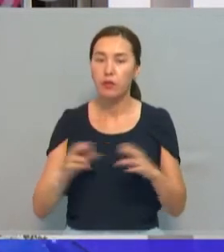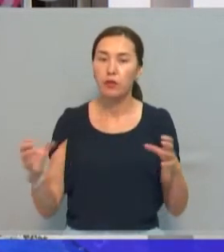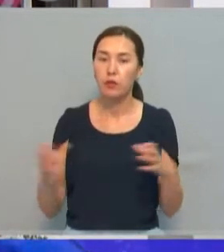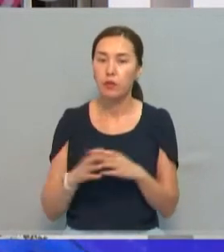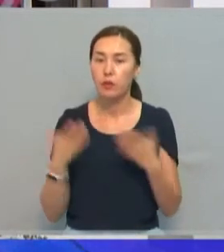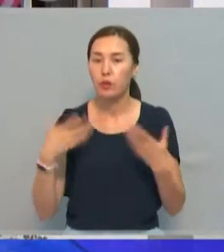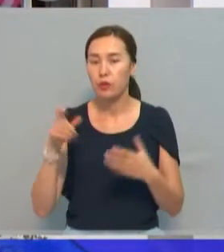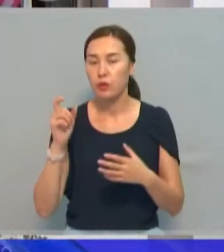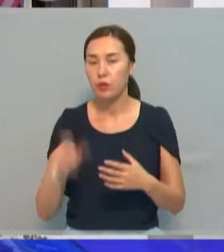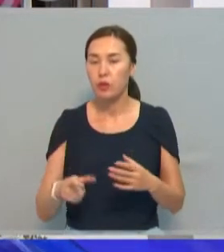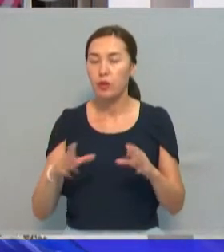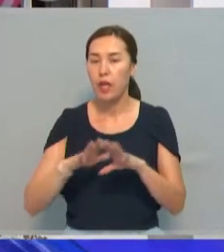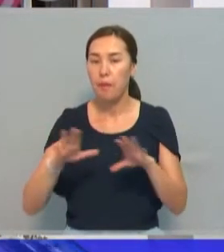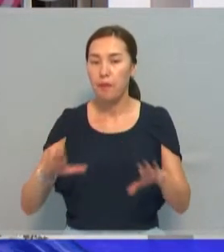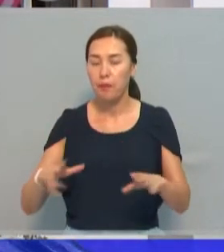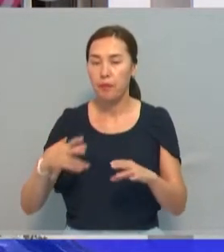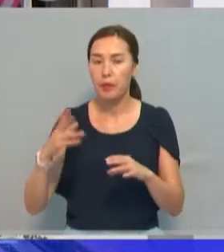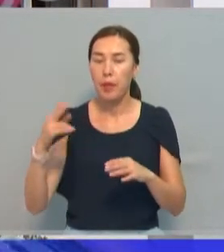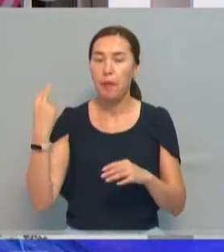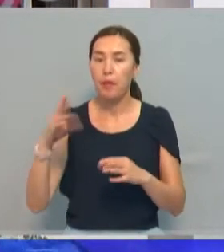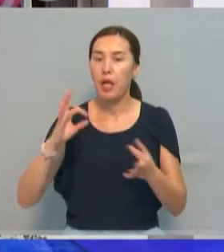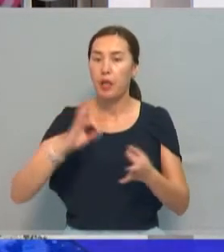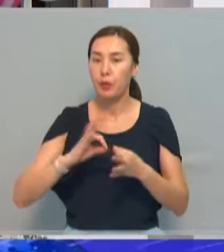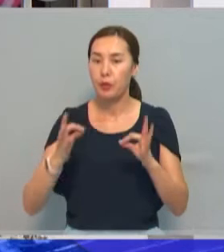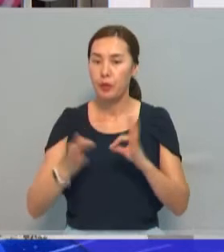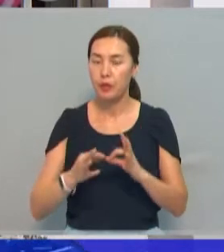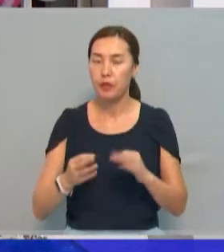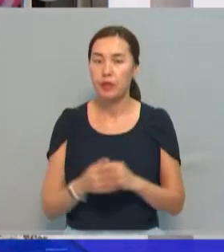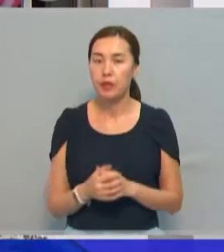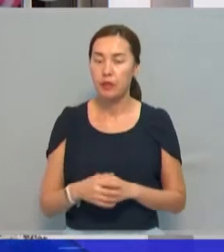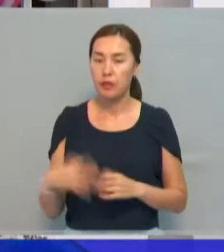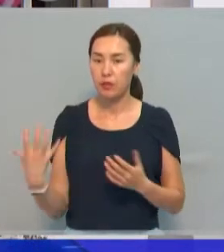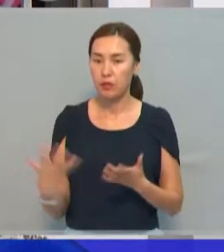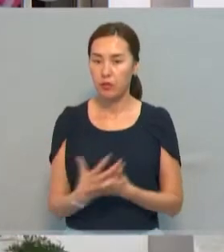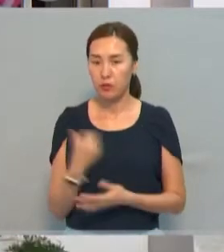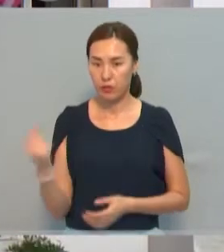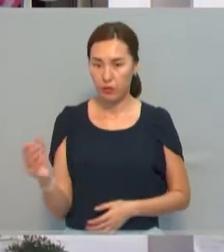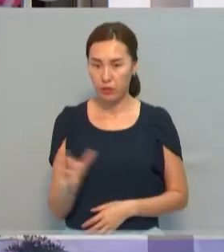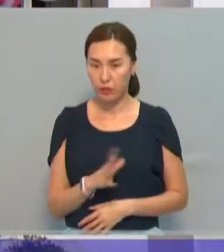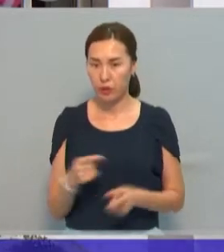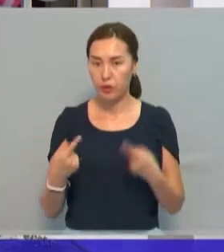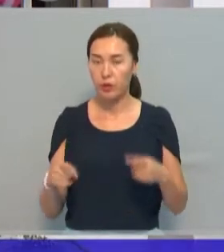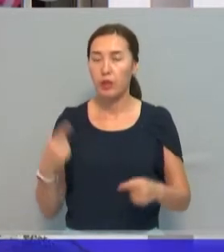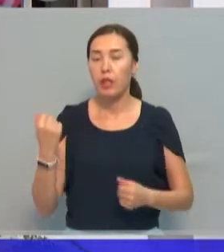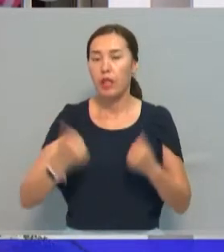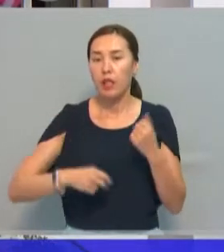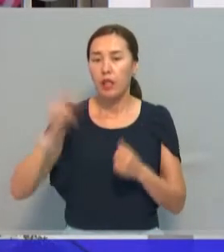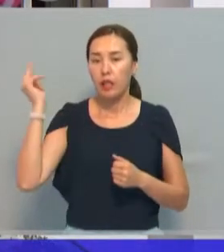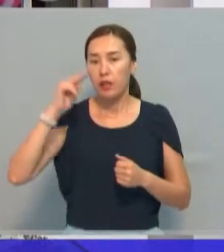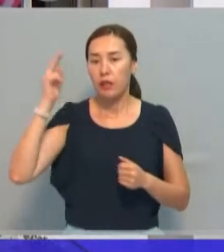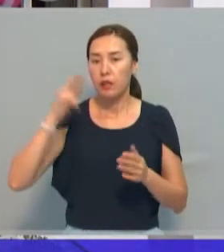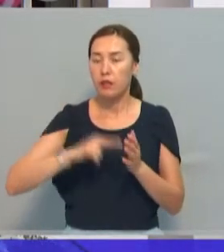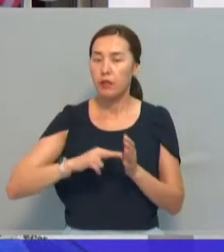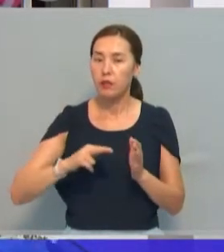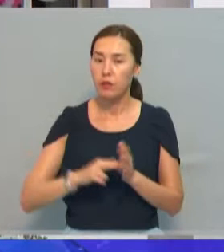ұжымның түлектері, оқушылары президенттік олимпиадада жеңімпаз атанып, түрлі-түрлі ғылыми